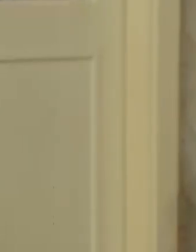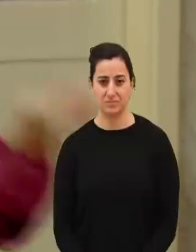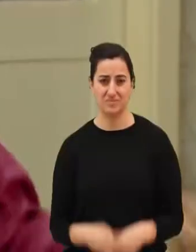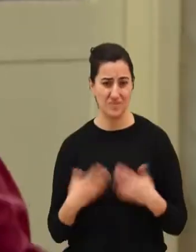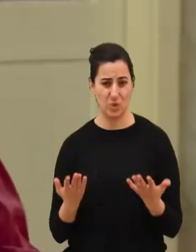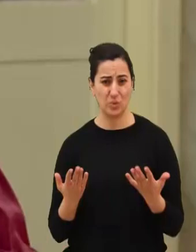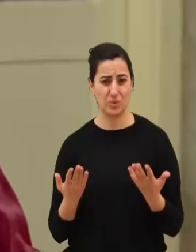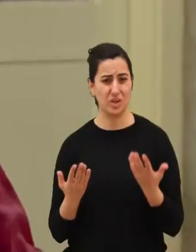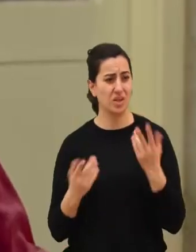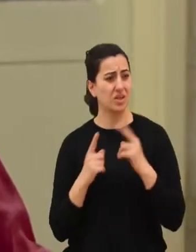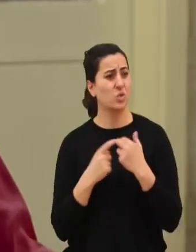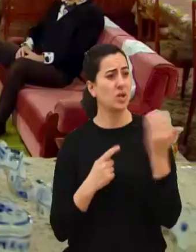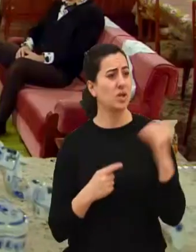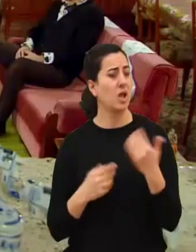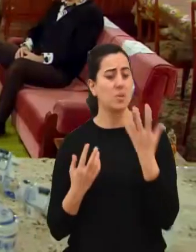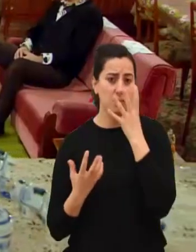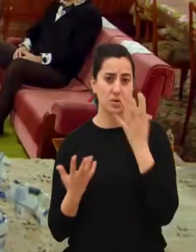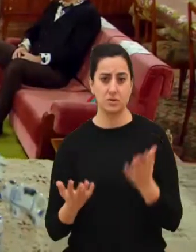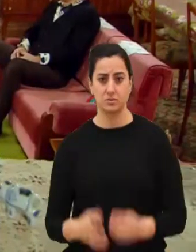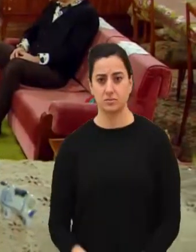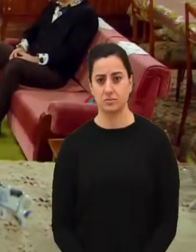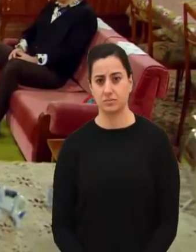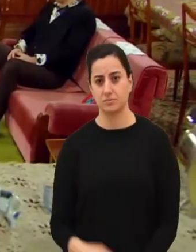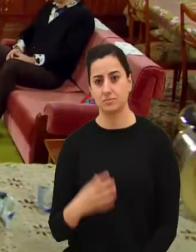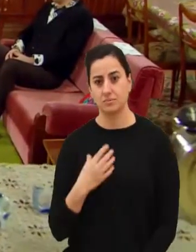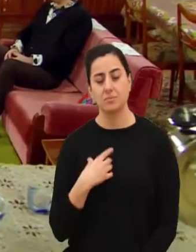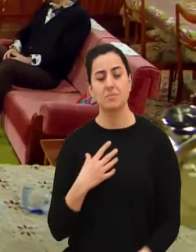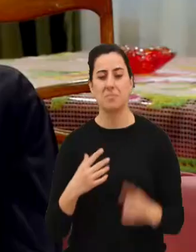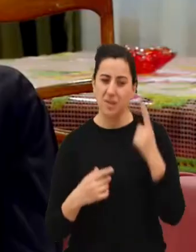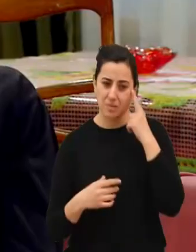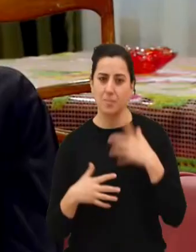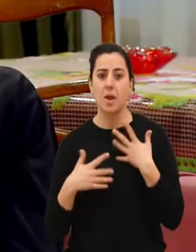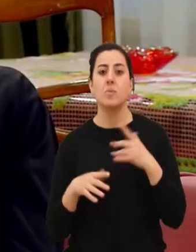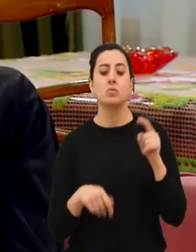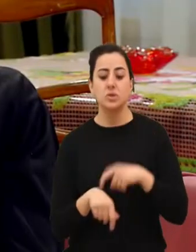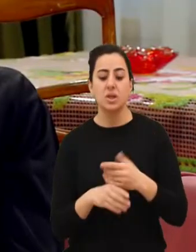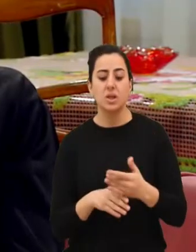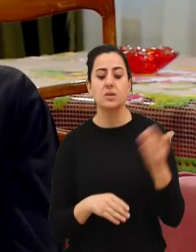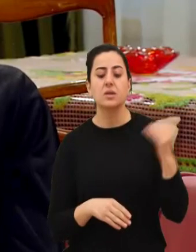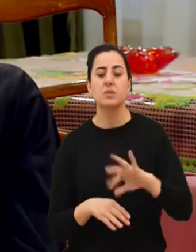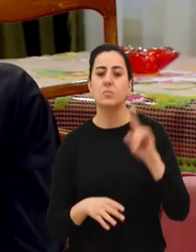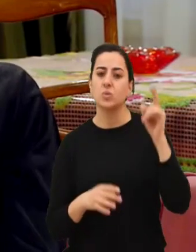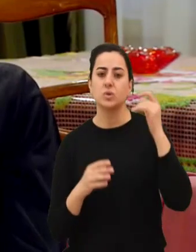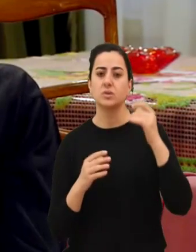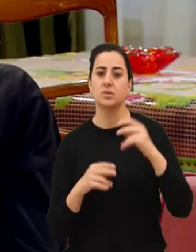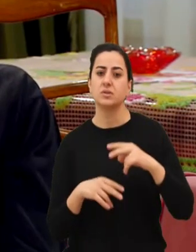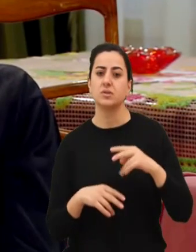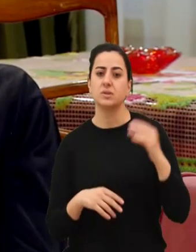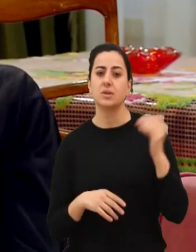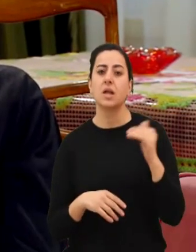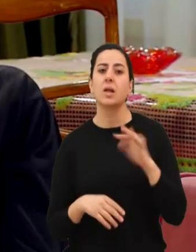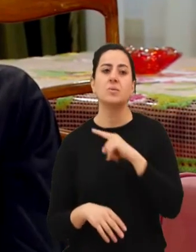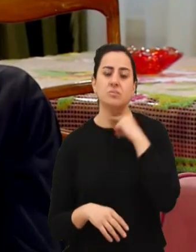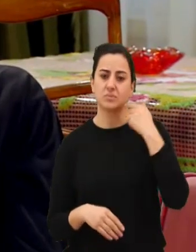Ay nerede kaldı bu Rukiye Hanımlar? Anneciğim bence artık hiç merak etmeyin. Çünkü onlar bu saate kadar